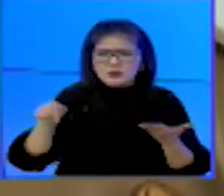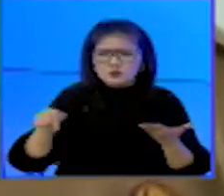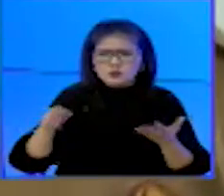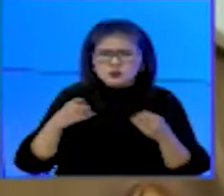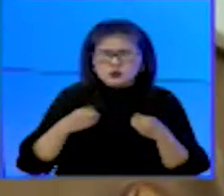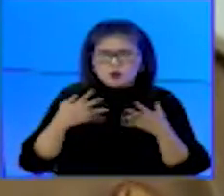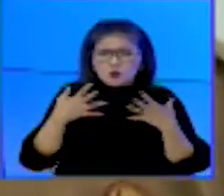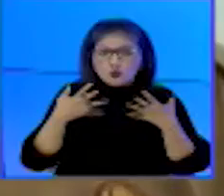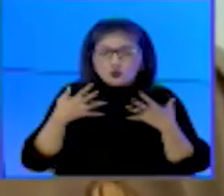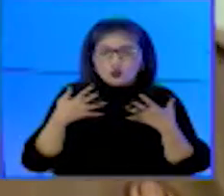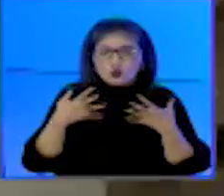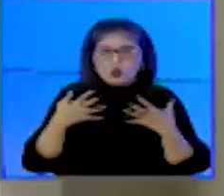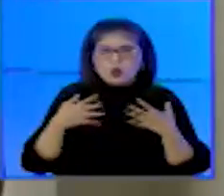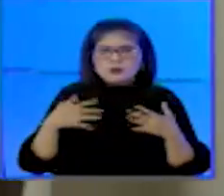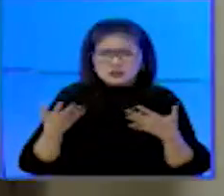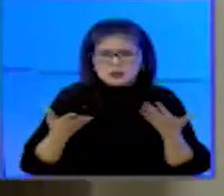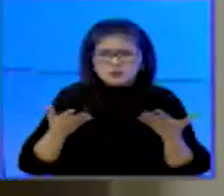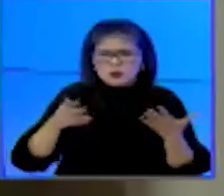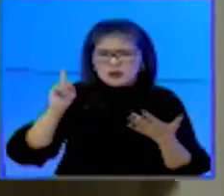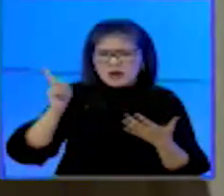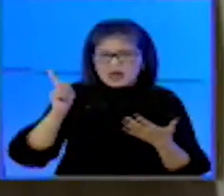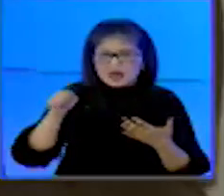atau sebab lain.